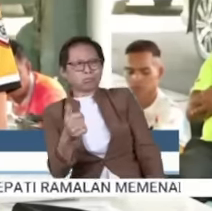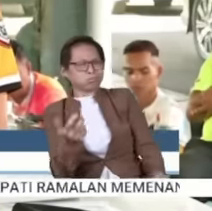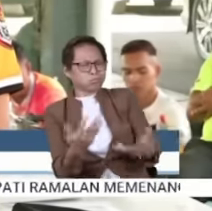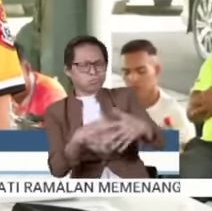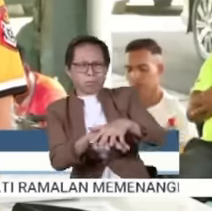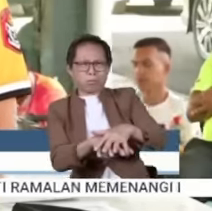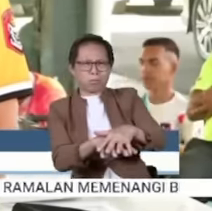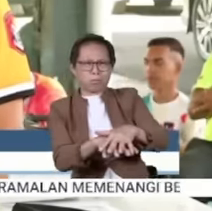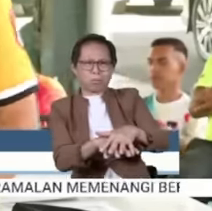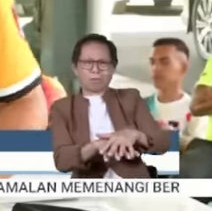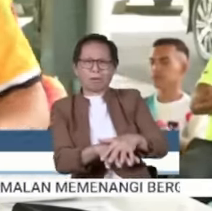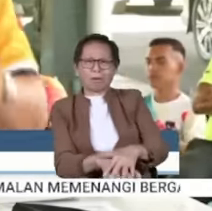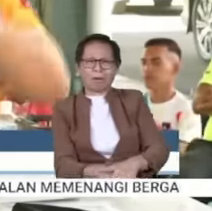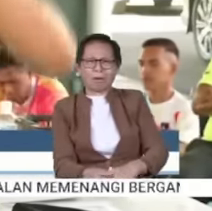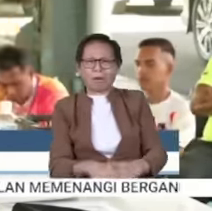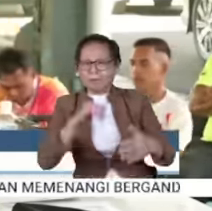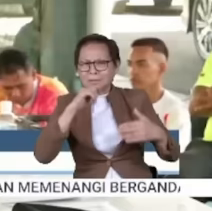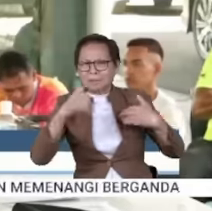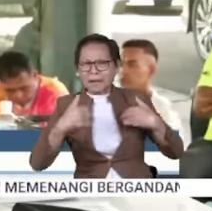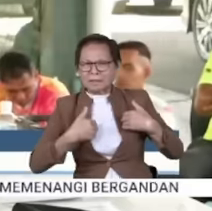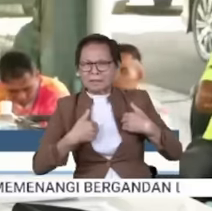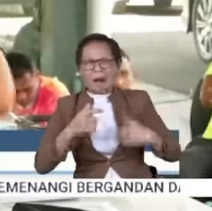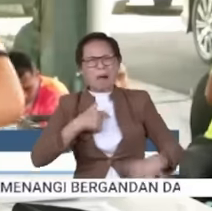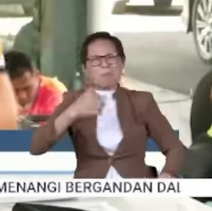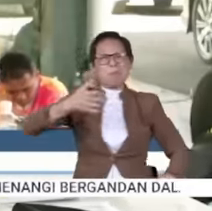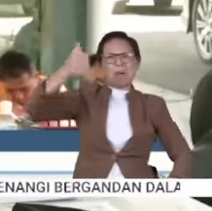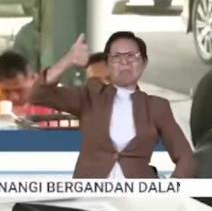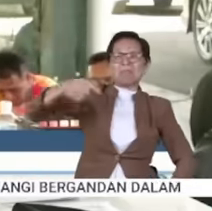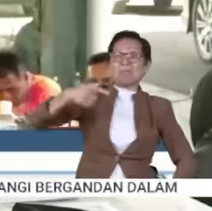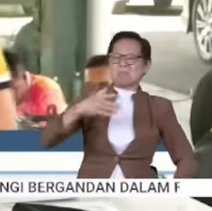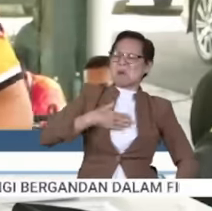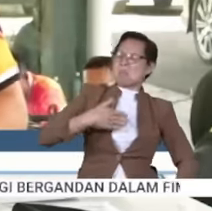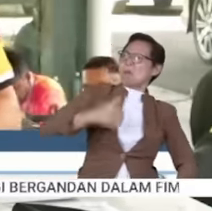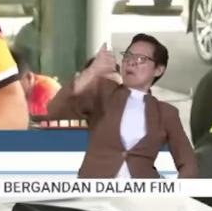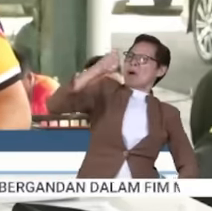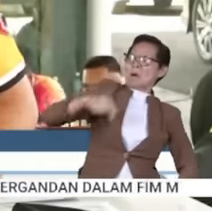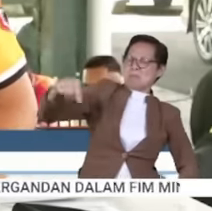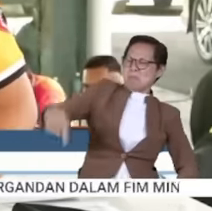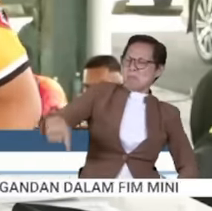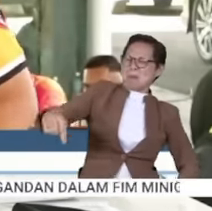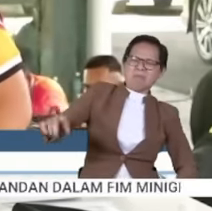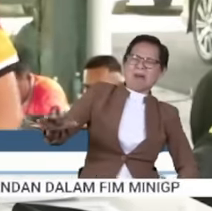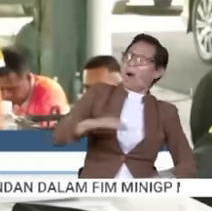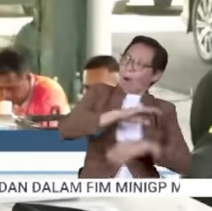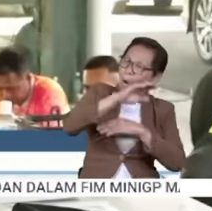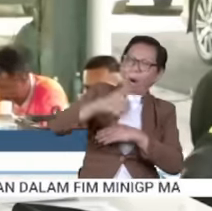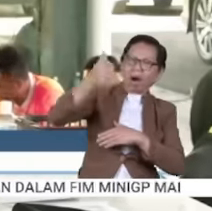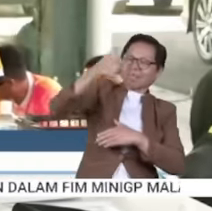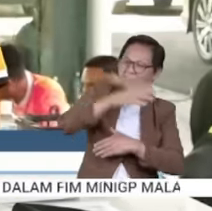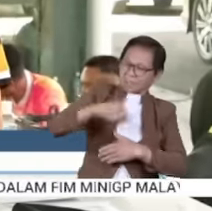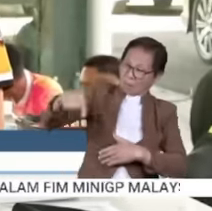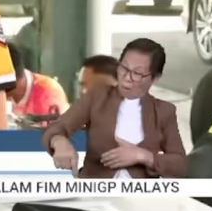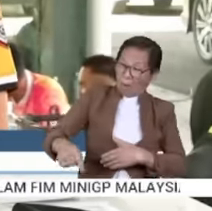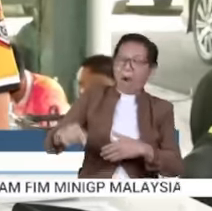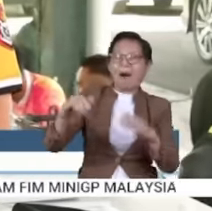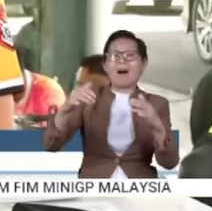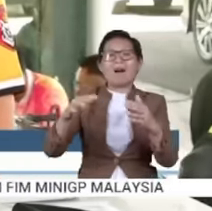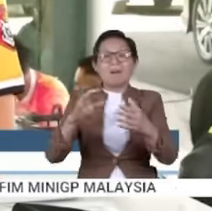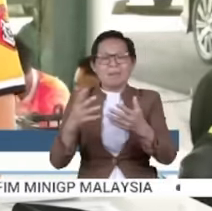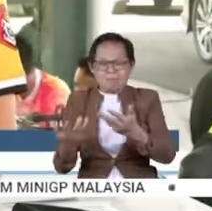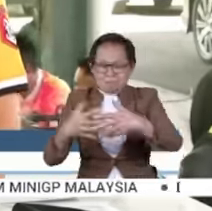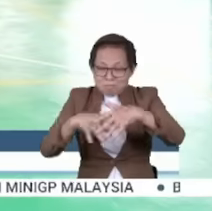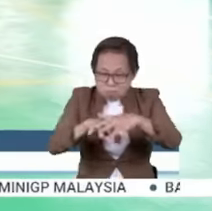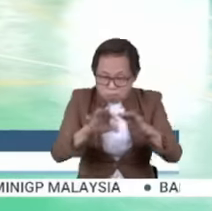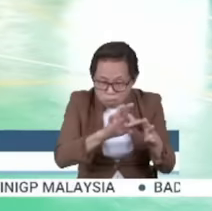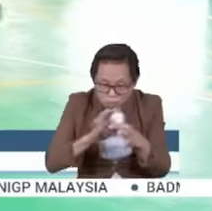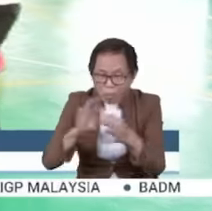lah Di mana tak ada istilah atas dari bawah semuanya bekerja sama untuk menjadikan satu pasukan ini menjadi